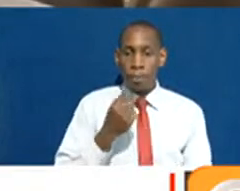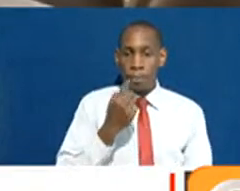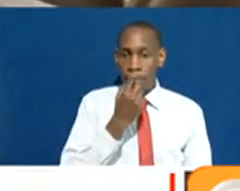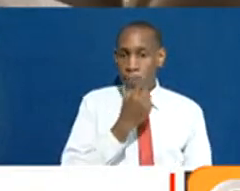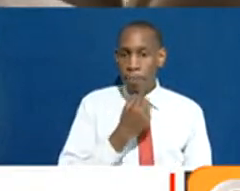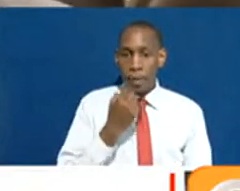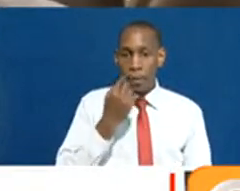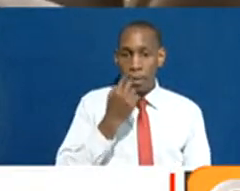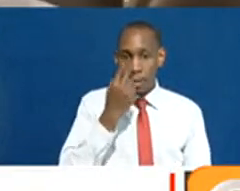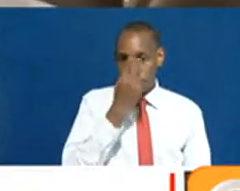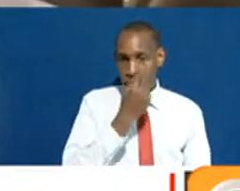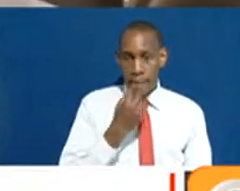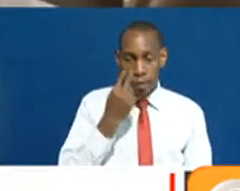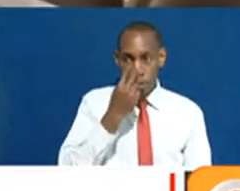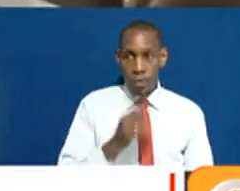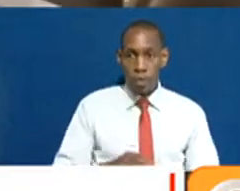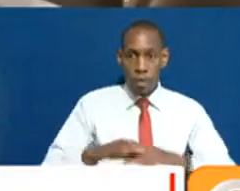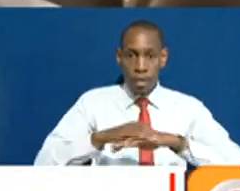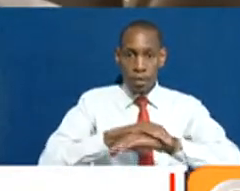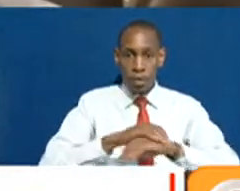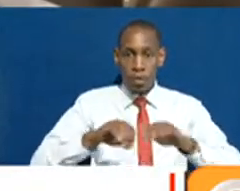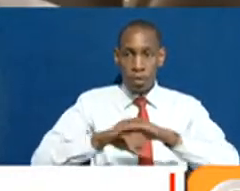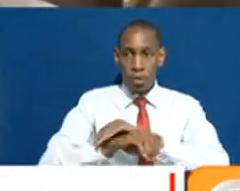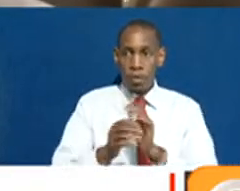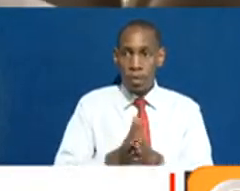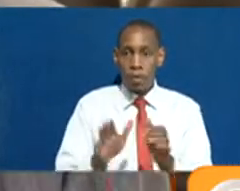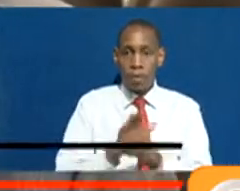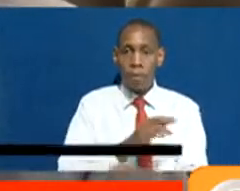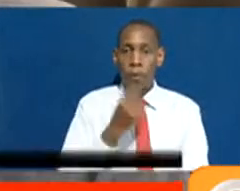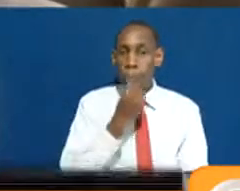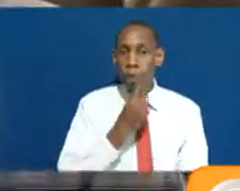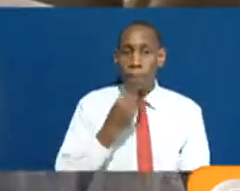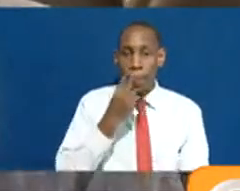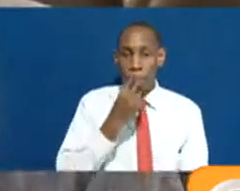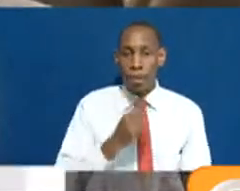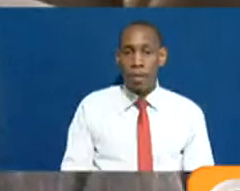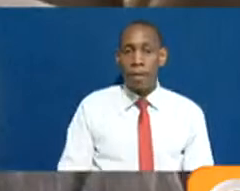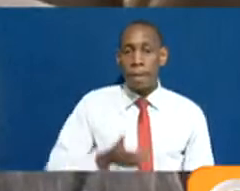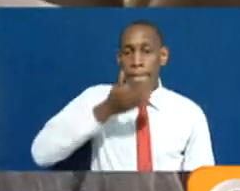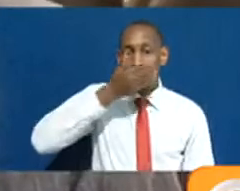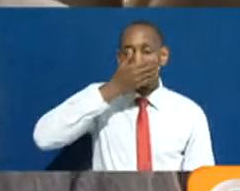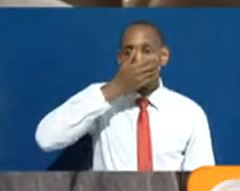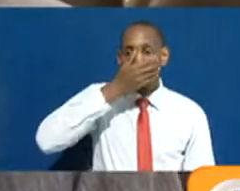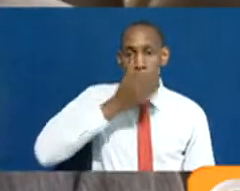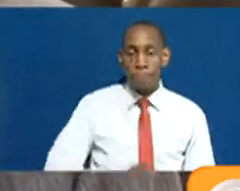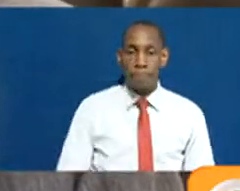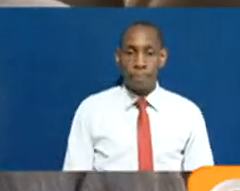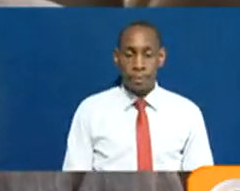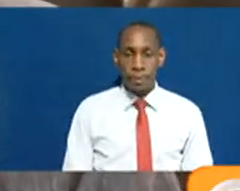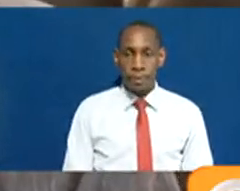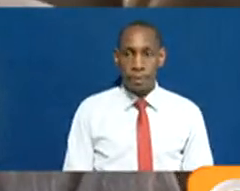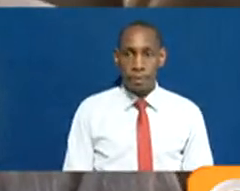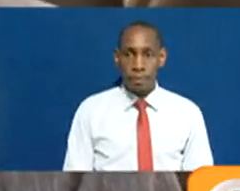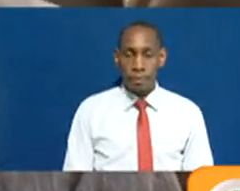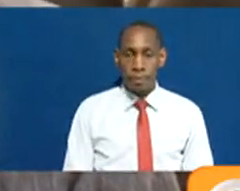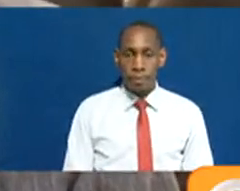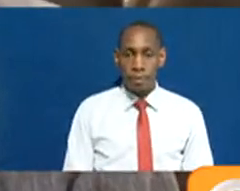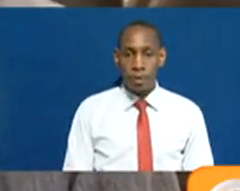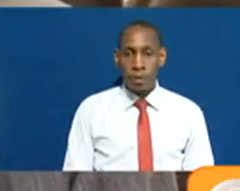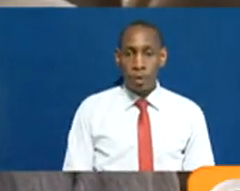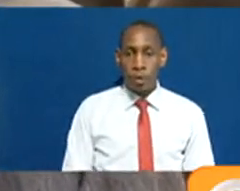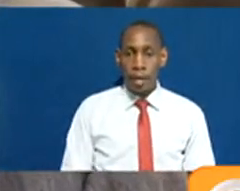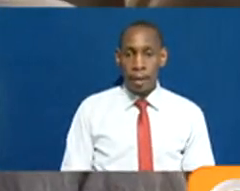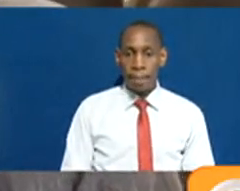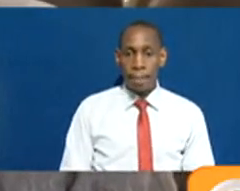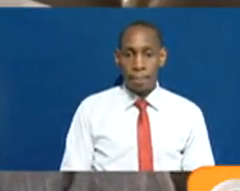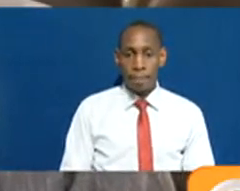There were socks which are also been stuffed in the mouth and the nose. In the mouth, actually, socks were stuffed in the mouth. There are three pairs